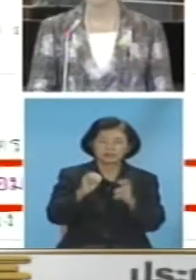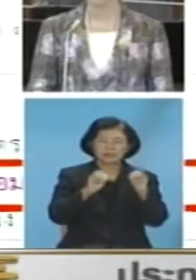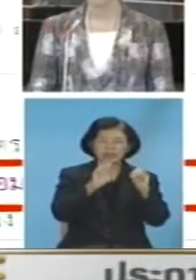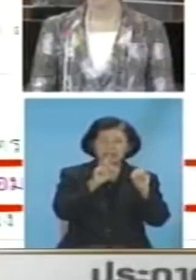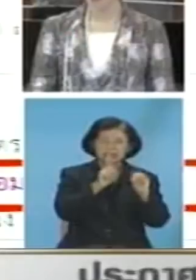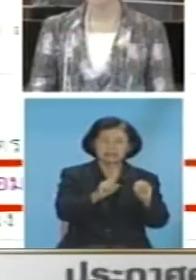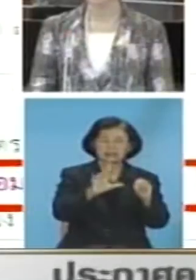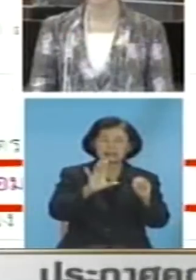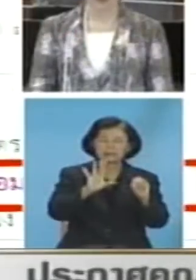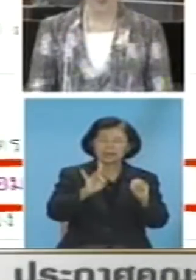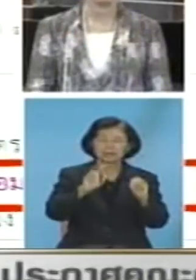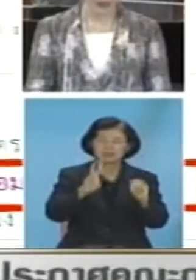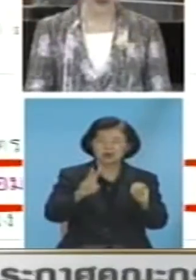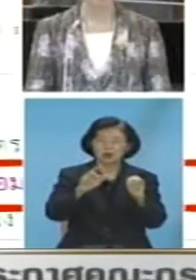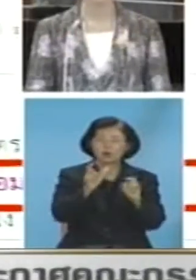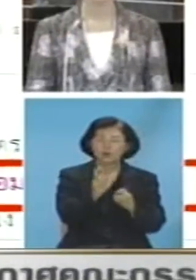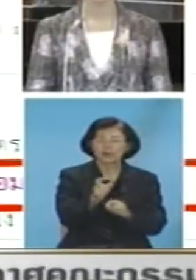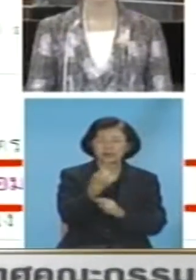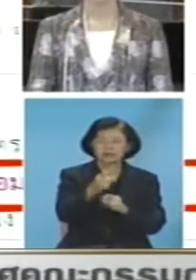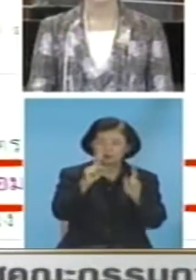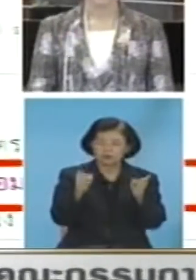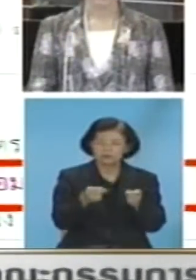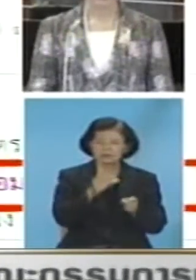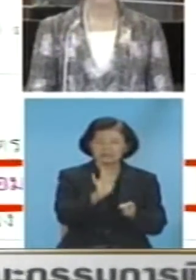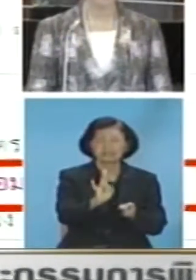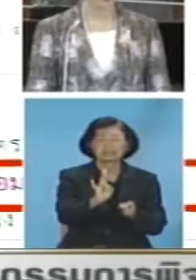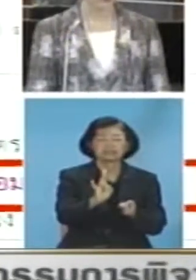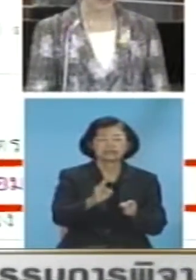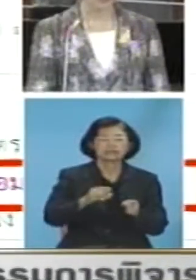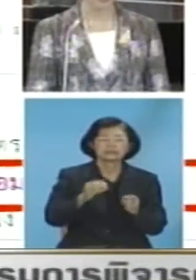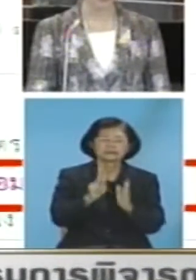182วรรค1วงเล็บ7ค่ะซึ่งรัฐธร